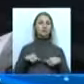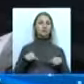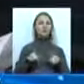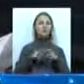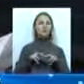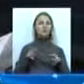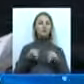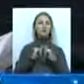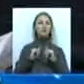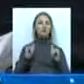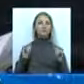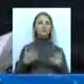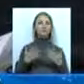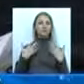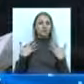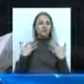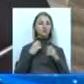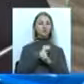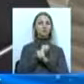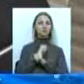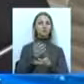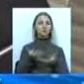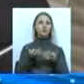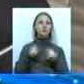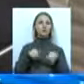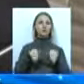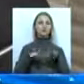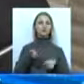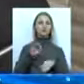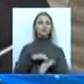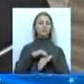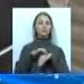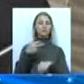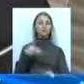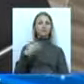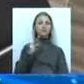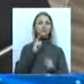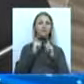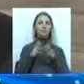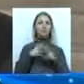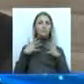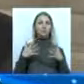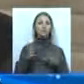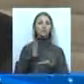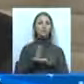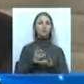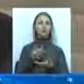қатысты жобаның аясында атқарылатын 33 шара бекітілді. Олардың басым бөлігі инфрақұрылымды дамытуға бағытталған шаралар.